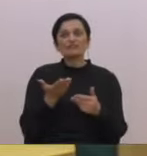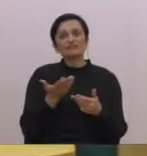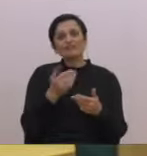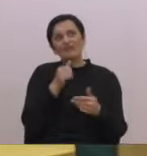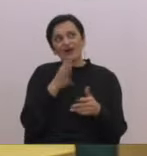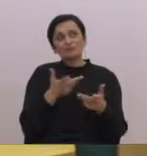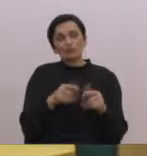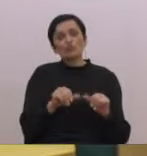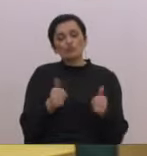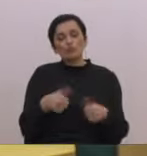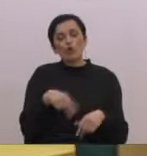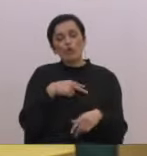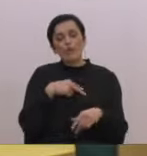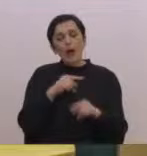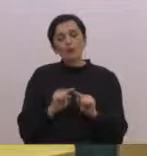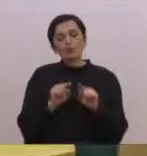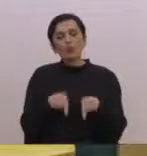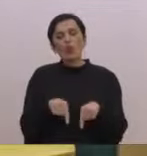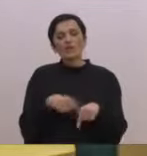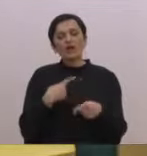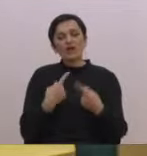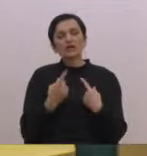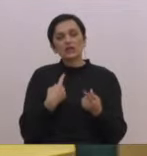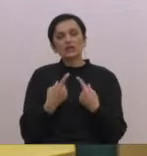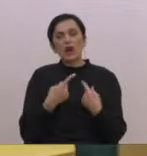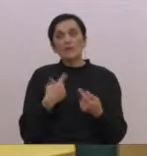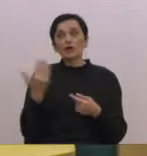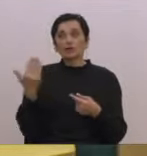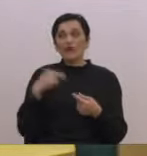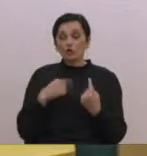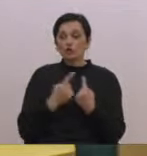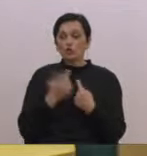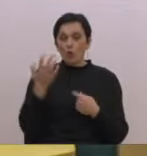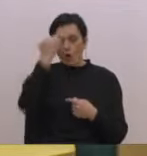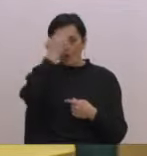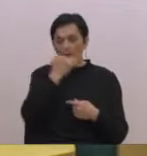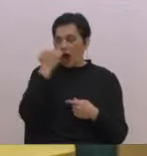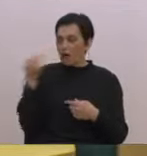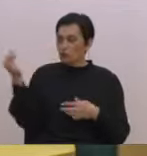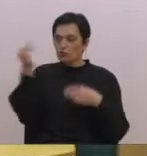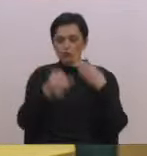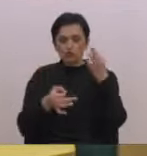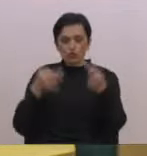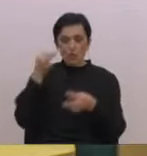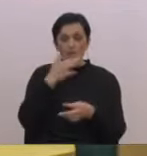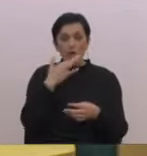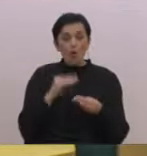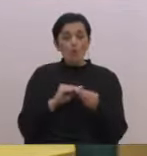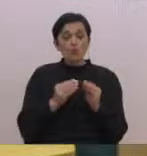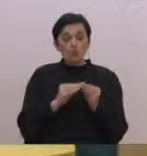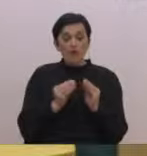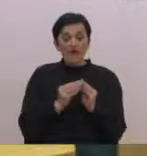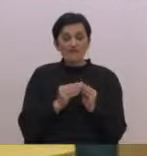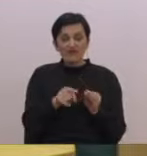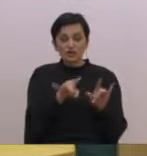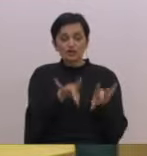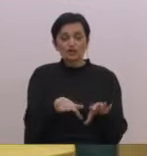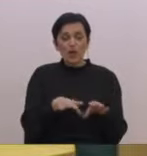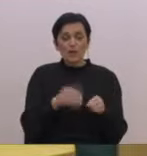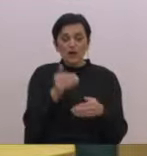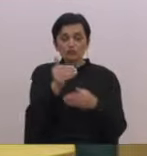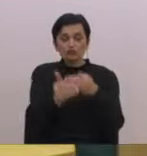formal urat, răgaz parlamentii mochvat, iva parake, tăgăt cu ei colegi bii, madlube vzgata gîhtiam beus, da problema, problema ceva, ara periți în